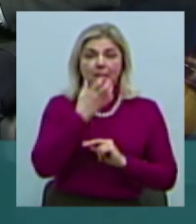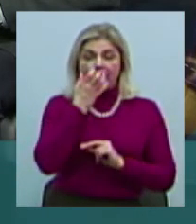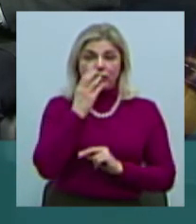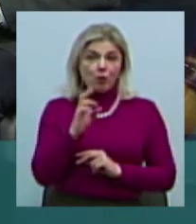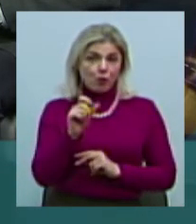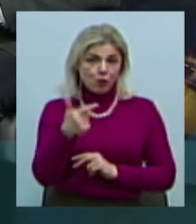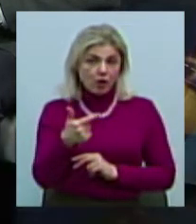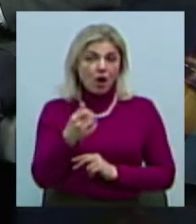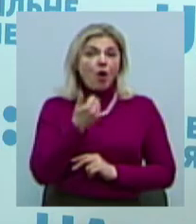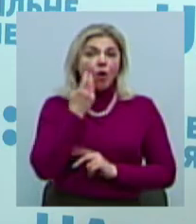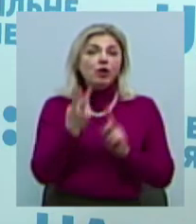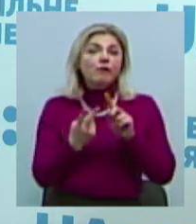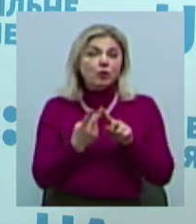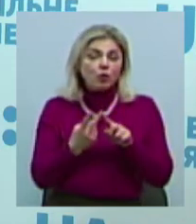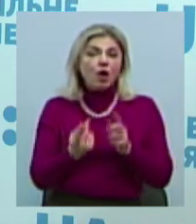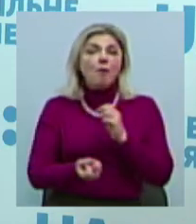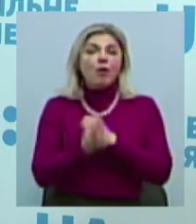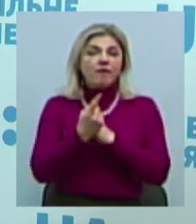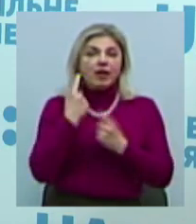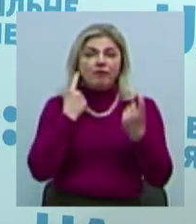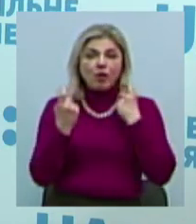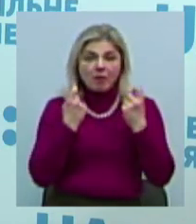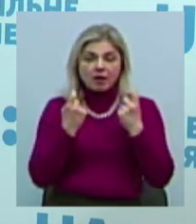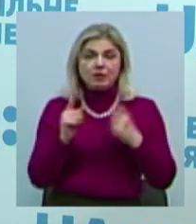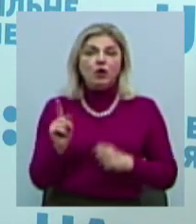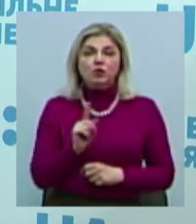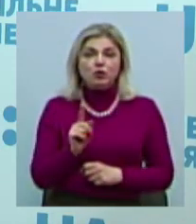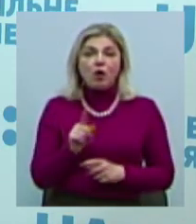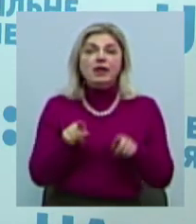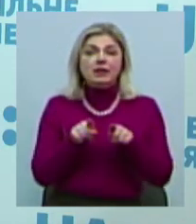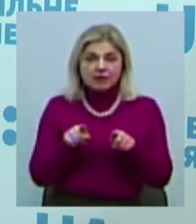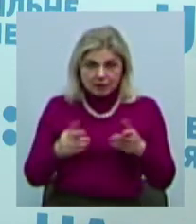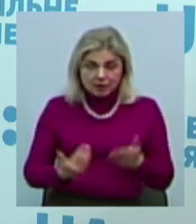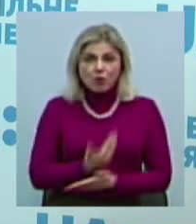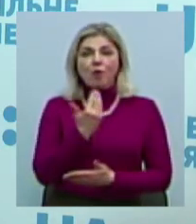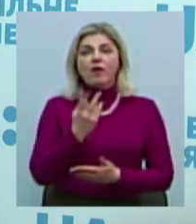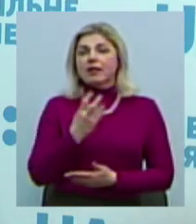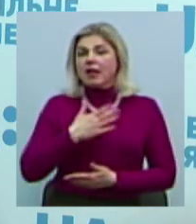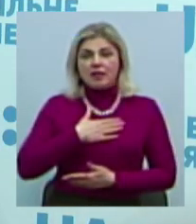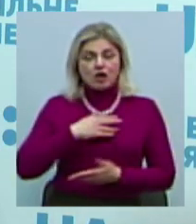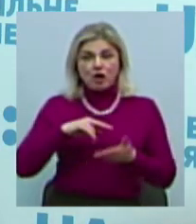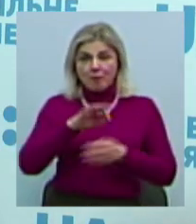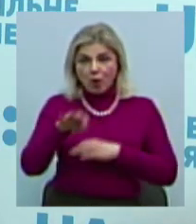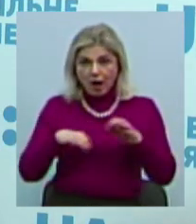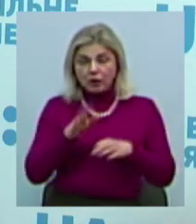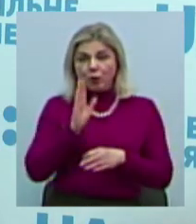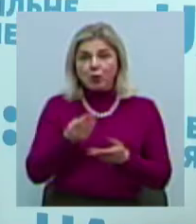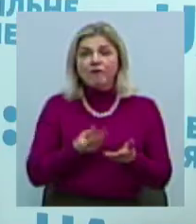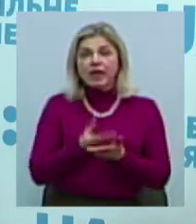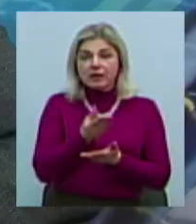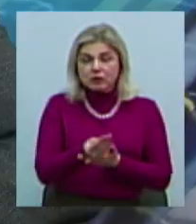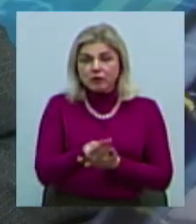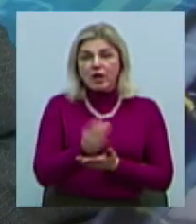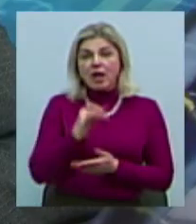коли вдруге з'явилася інформація про те, що таки знову не наш проєкт буде фінансуватися, один з чиновників